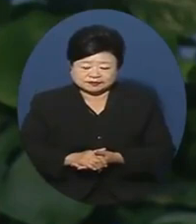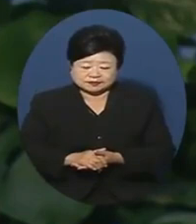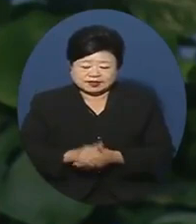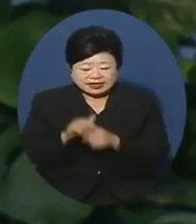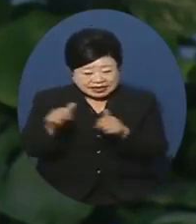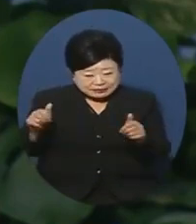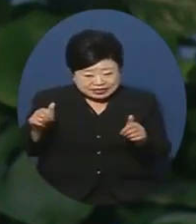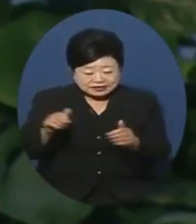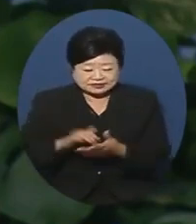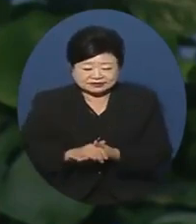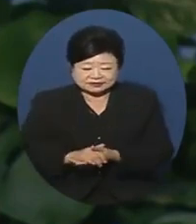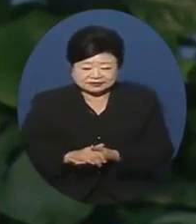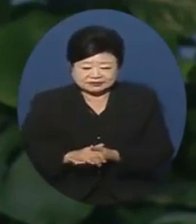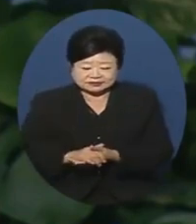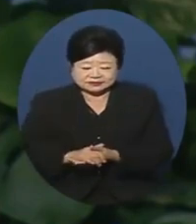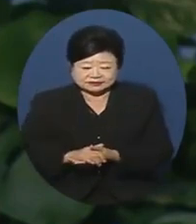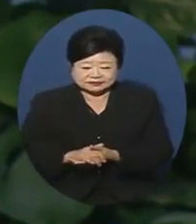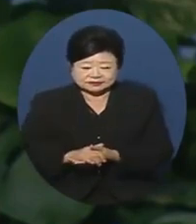남자인